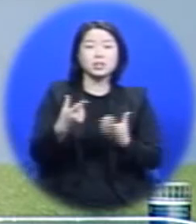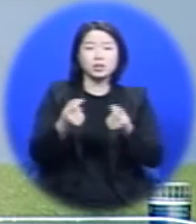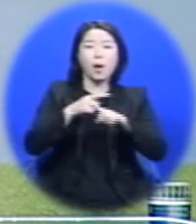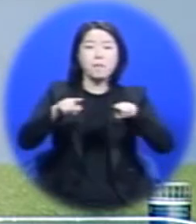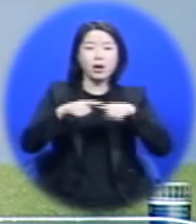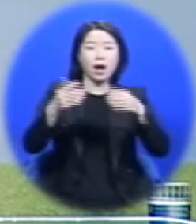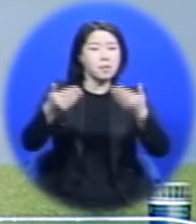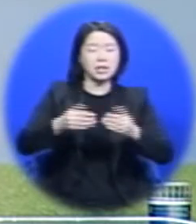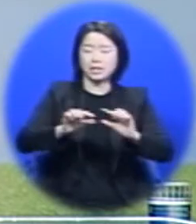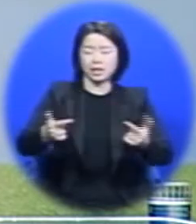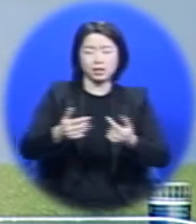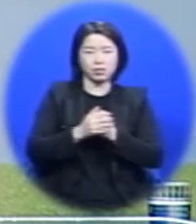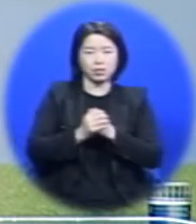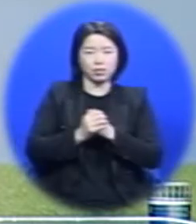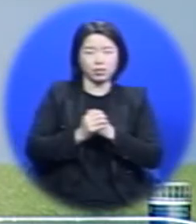받지 않았어요.